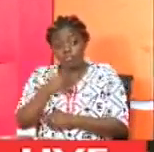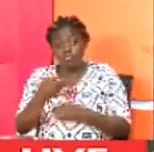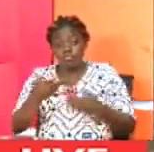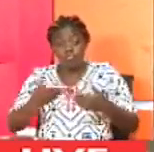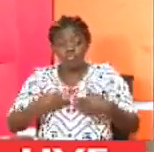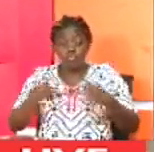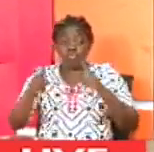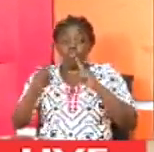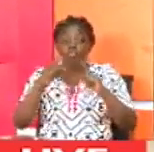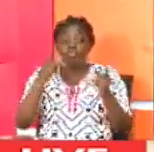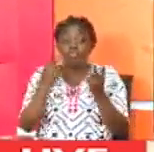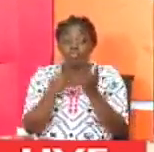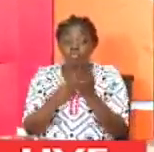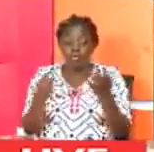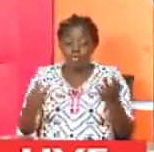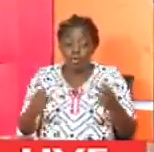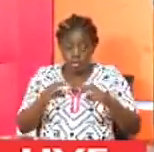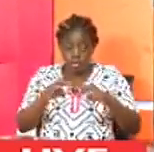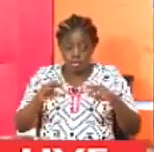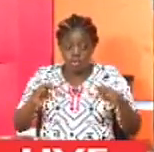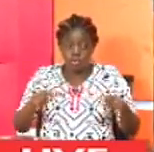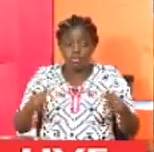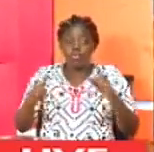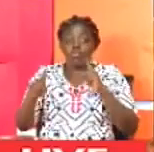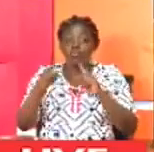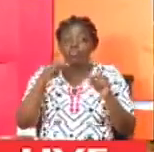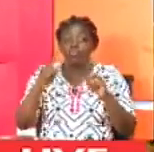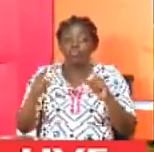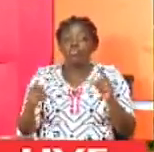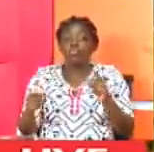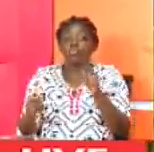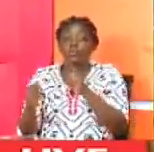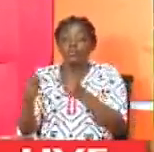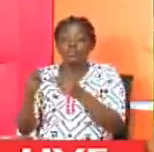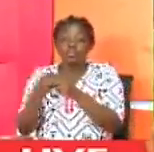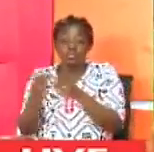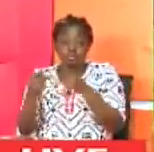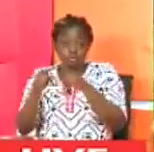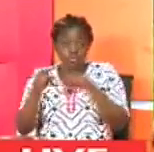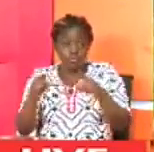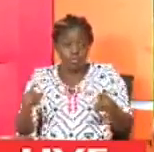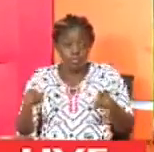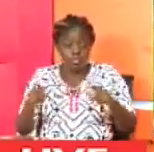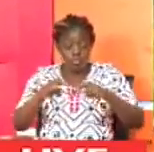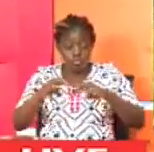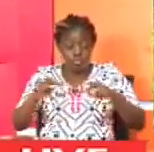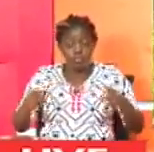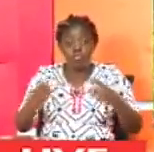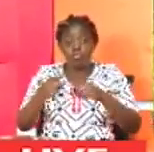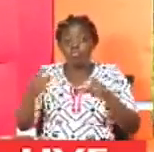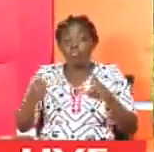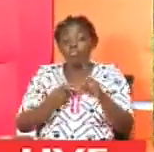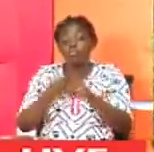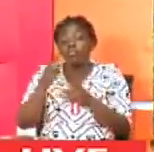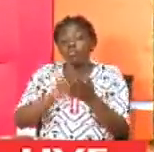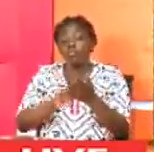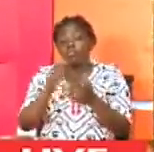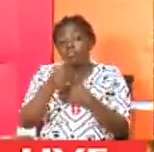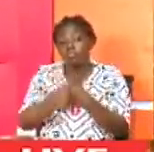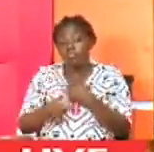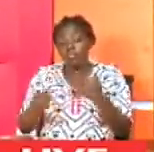woteeri mu ggwanga osobola okubojiwaza kwekebejja woteeri okunaatera okutandika. Okwekebejja kuno okutandika mu mwezi ogwokutaano okutuuka mu mwezi